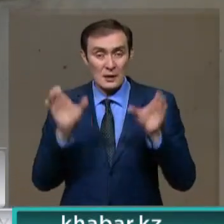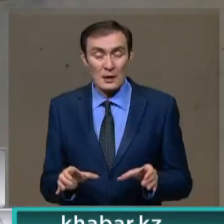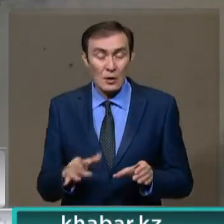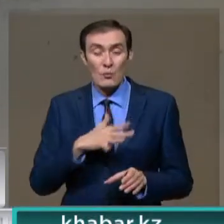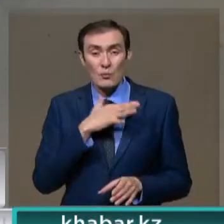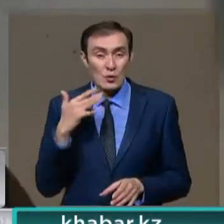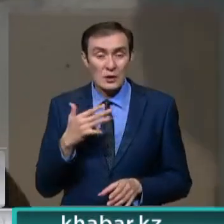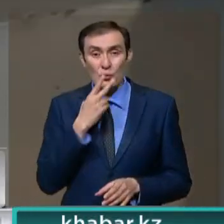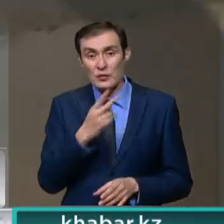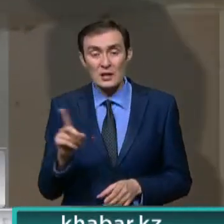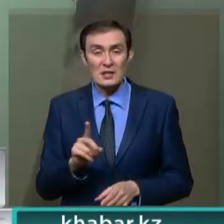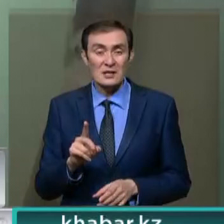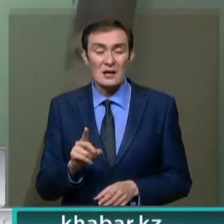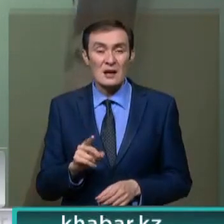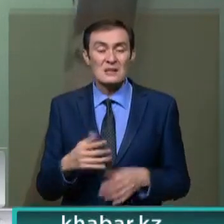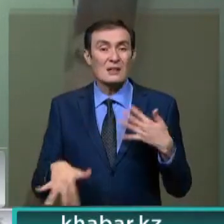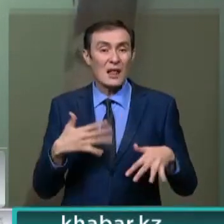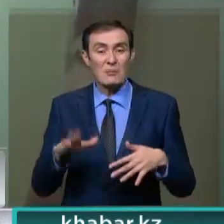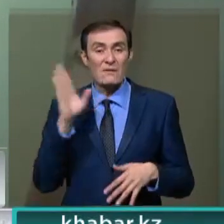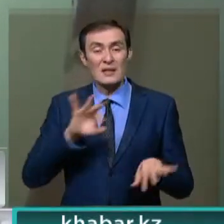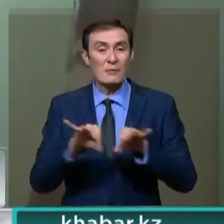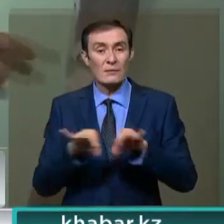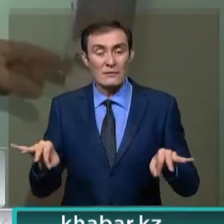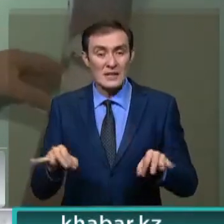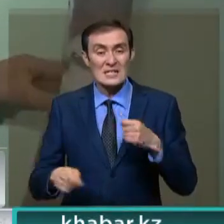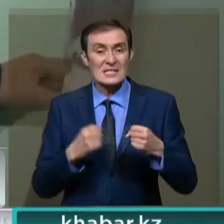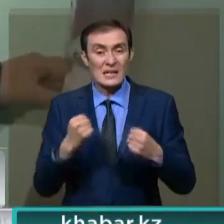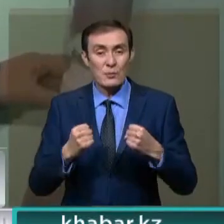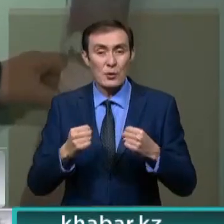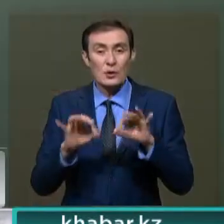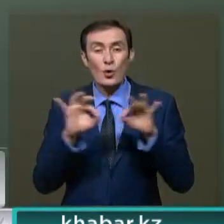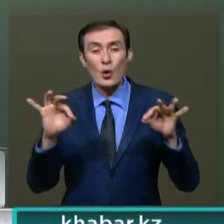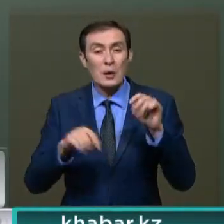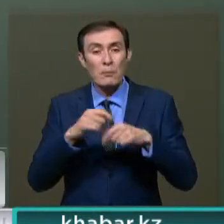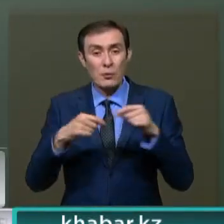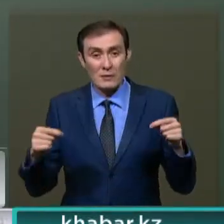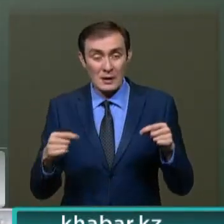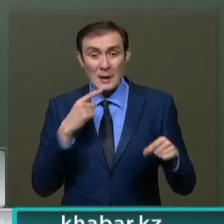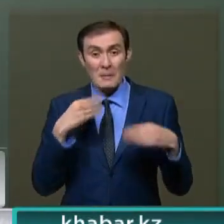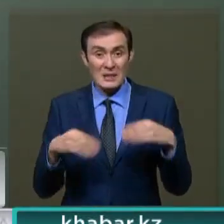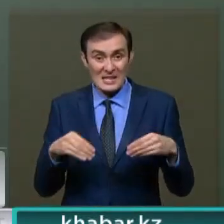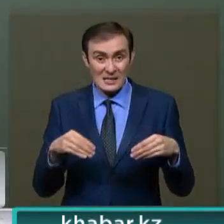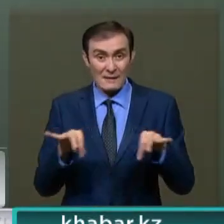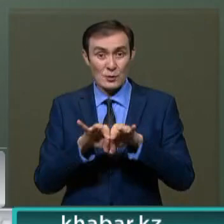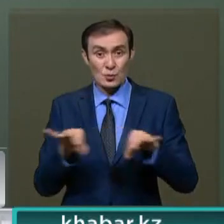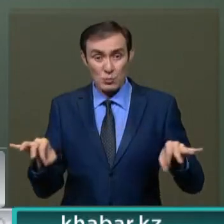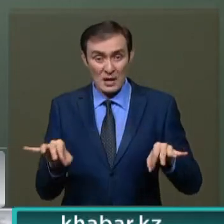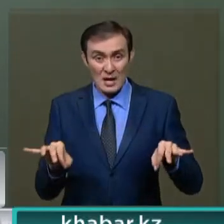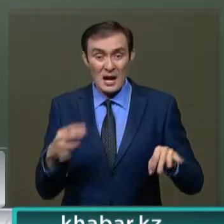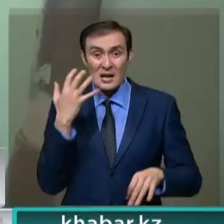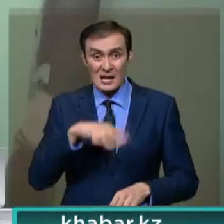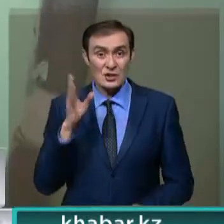Многие уже убедились и в ненадежности водопроводных систем, закрепленных тонкой проволокой. Пластиковая труба горячей